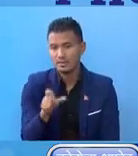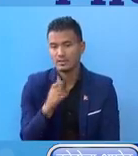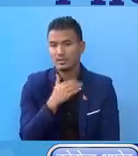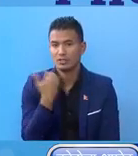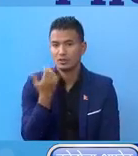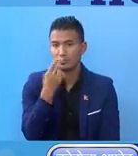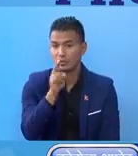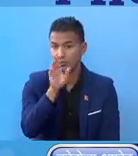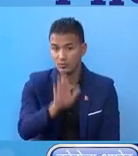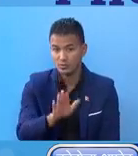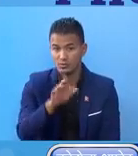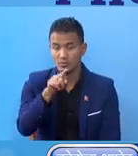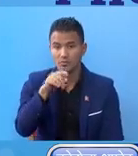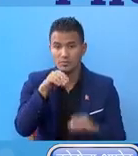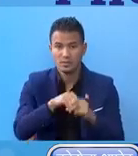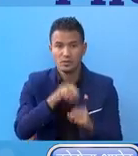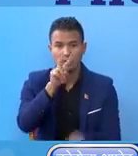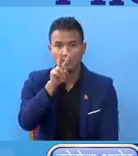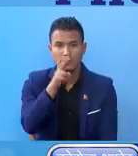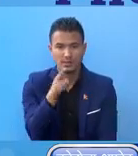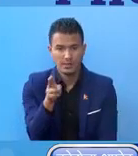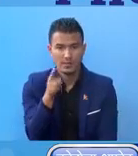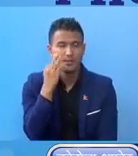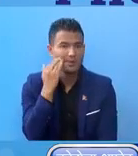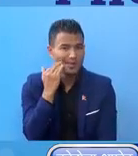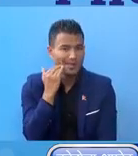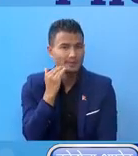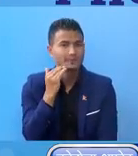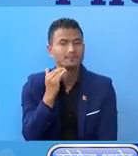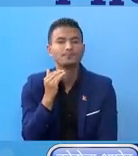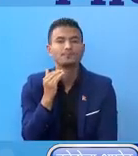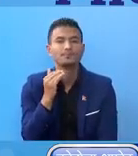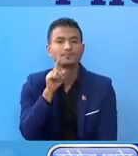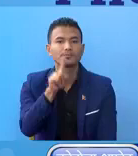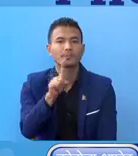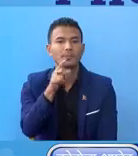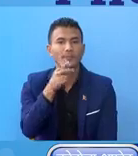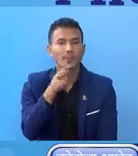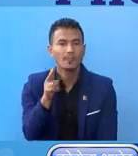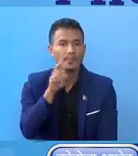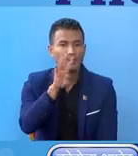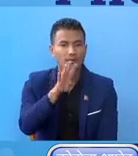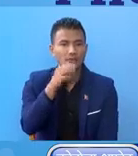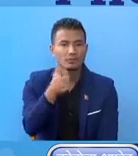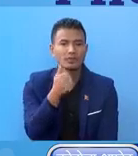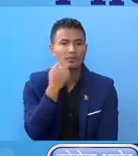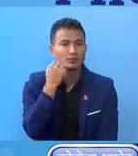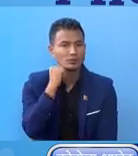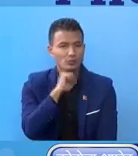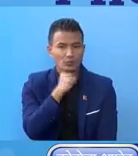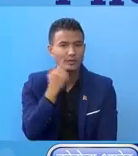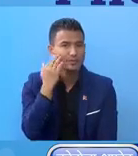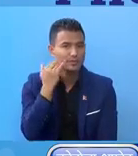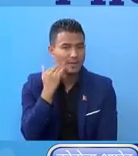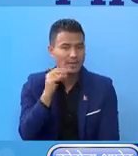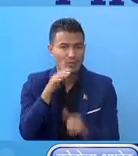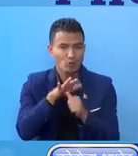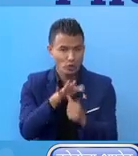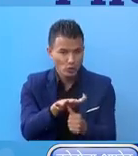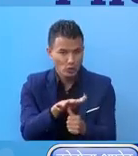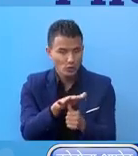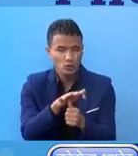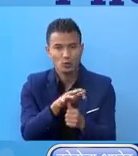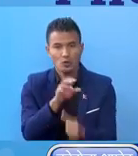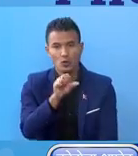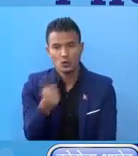निधन भएको छ, त्यसमा 2 जना महिला हुनुहुन्छ। एकजना महिला 46 वर्षको मोरङबाट हुनुहुन्छ र